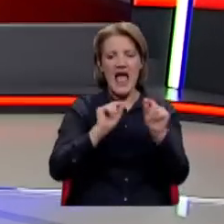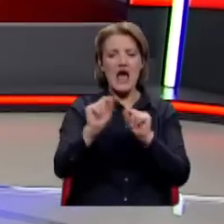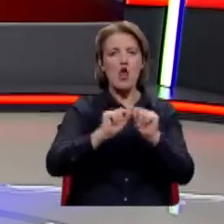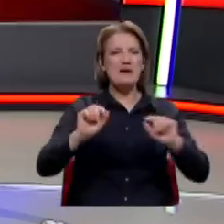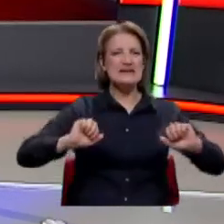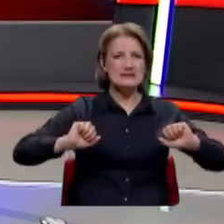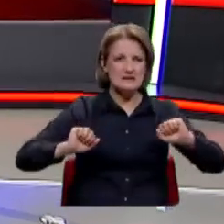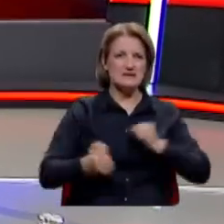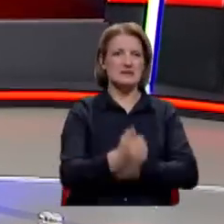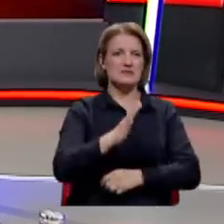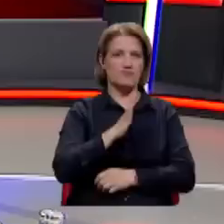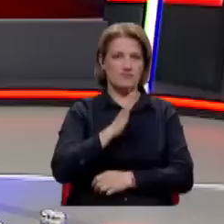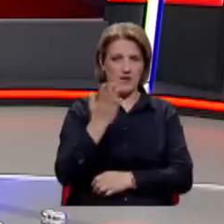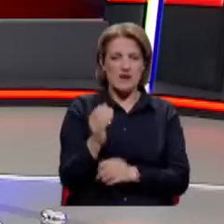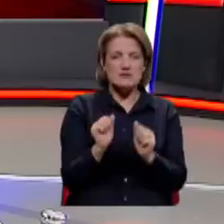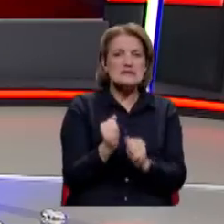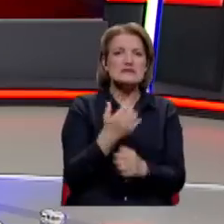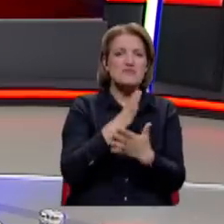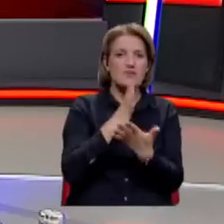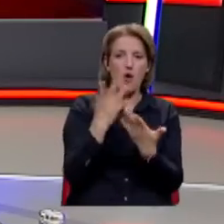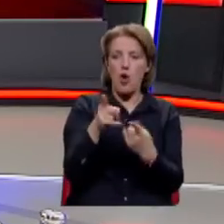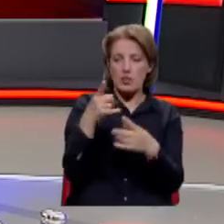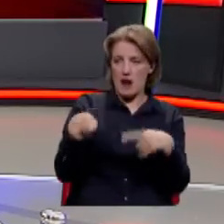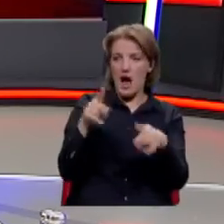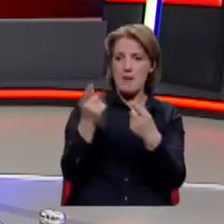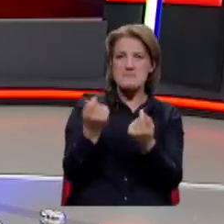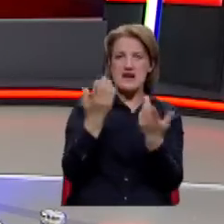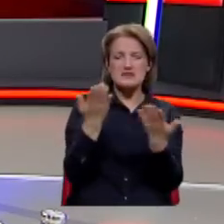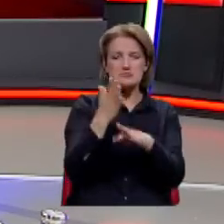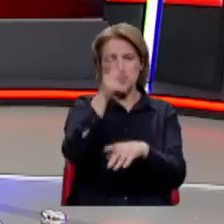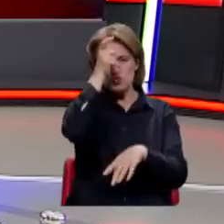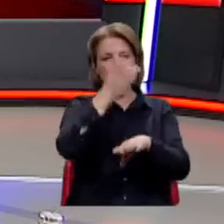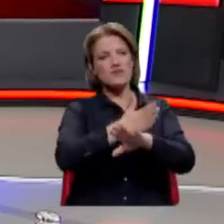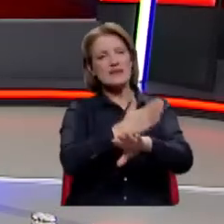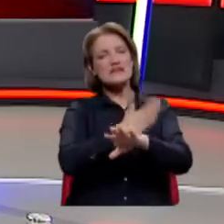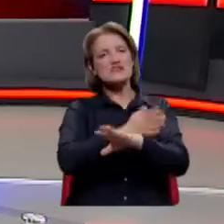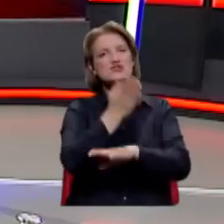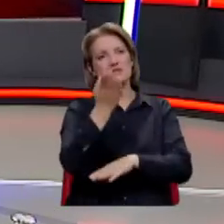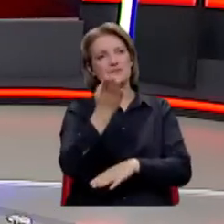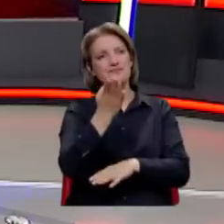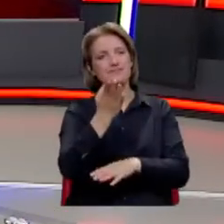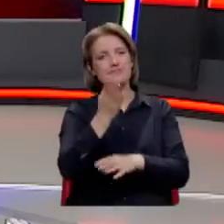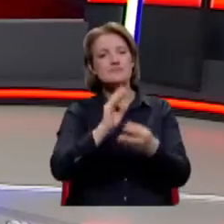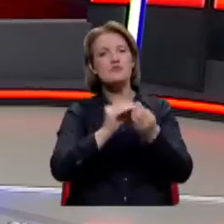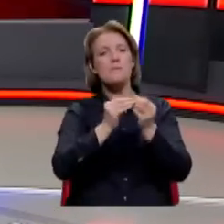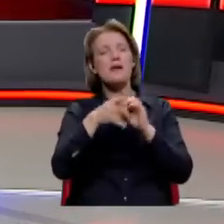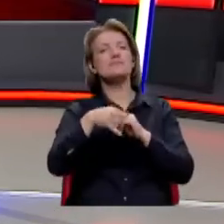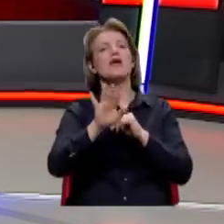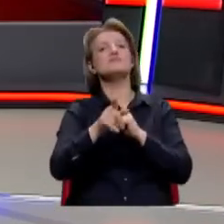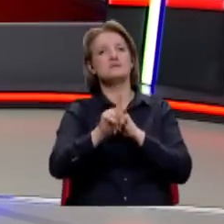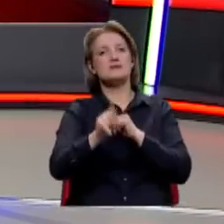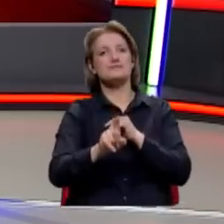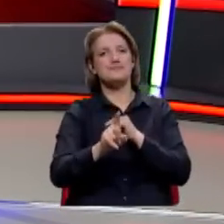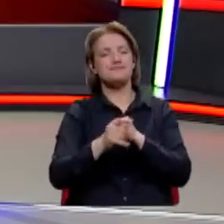ekonomik sıkıntılar varken onlara da biraz ya bu Türk vatandaşlarının başına gelen de insanlık meselesi diye bakmamalı mı ya?